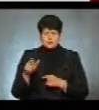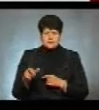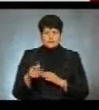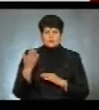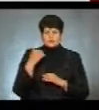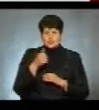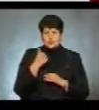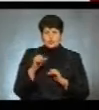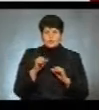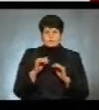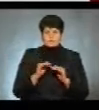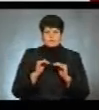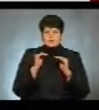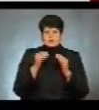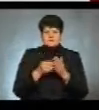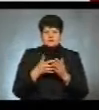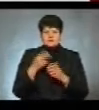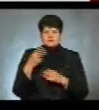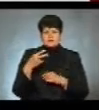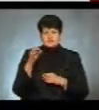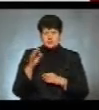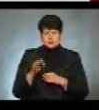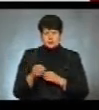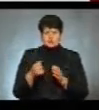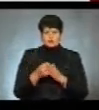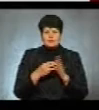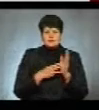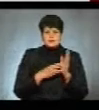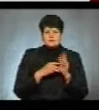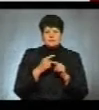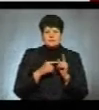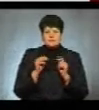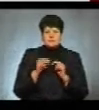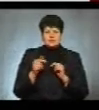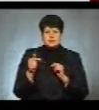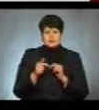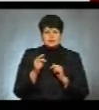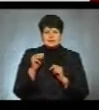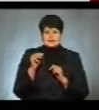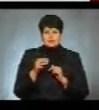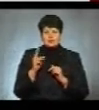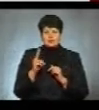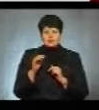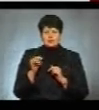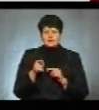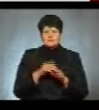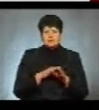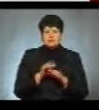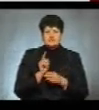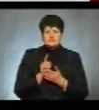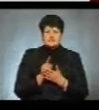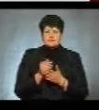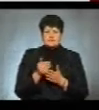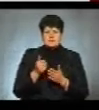ціну на газ для населення більше як на 20% – до 8,5 тисяч гривень за тисячу кубометрів. Так виконував зобов'язання